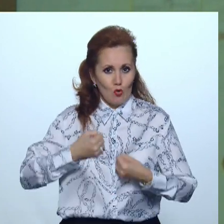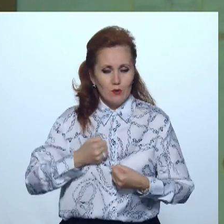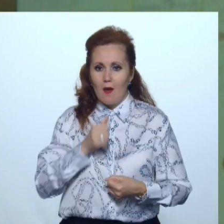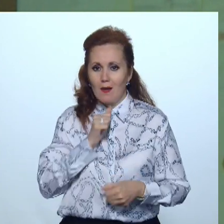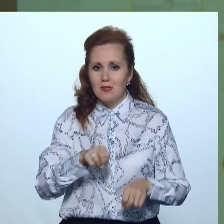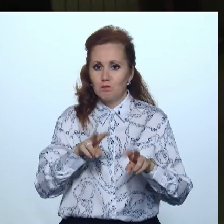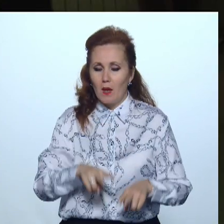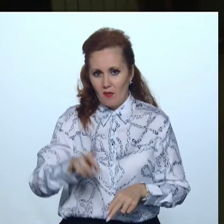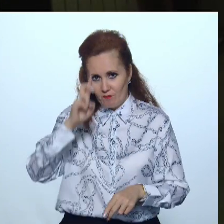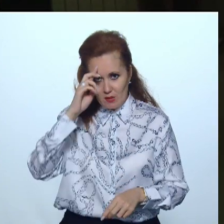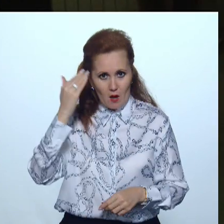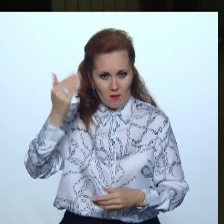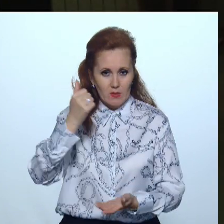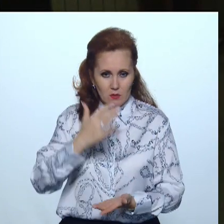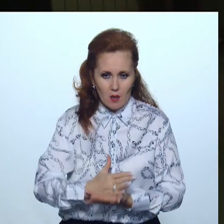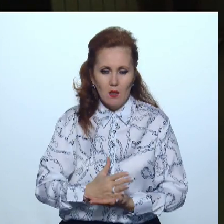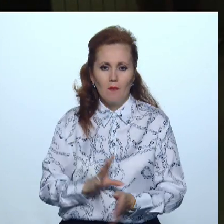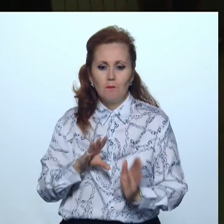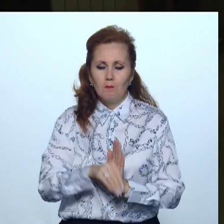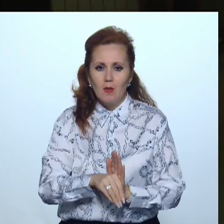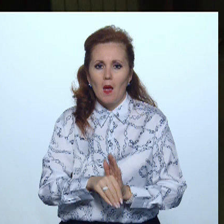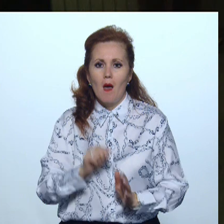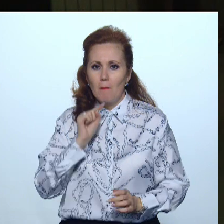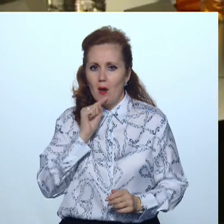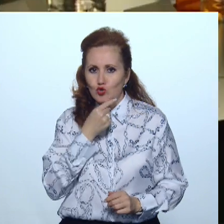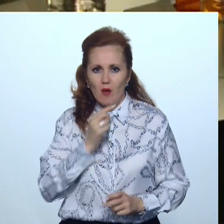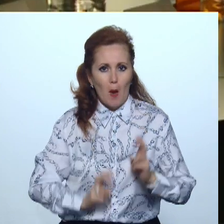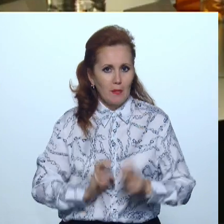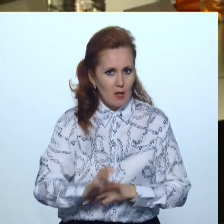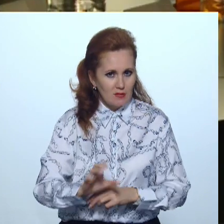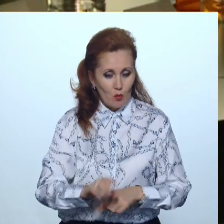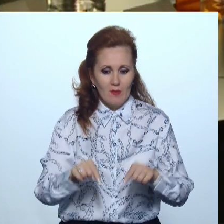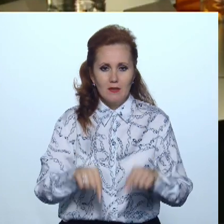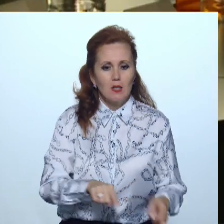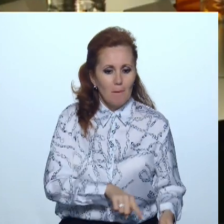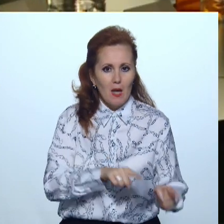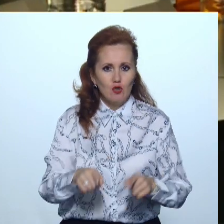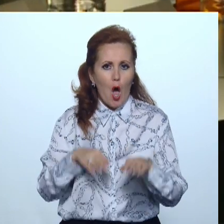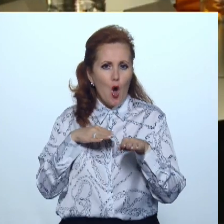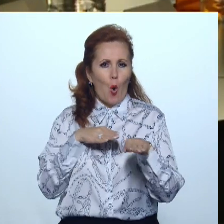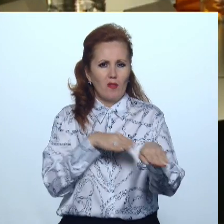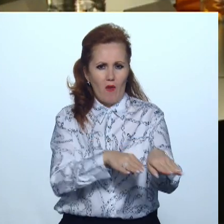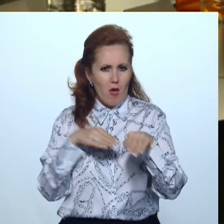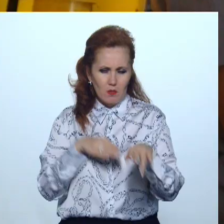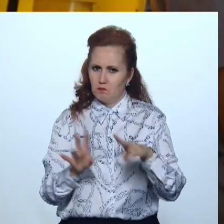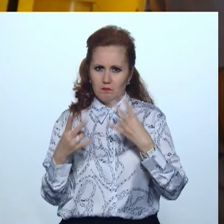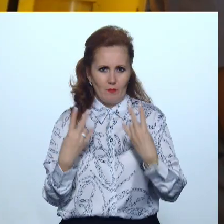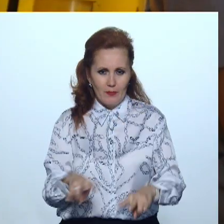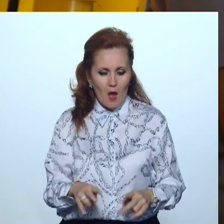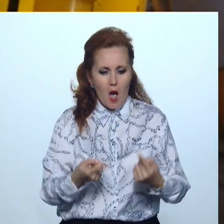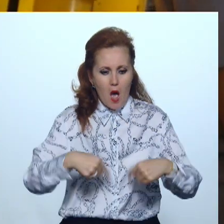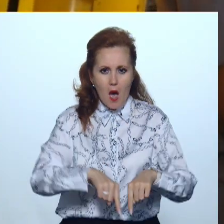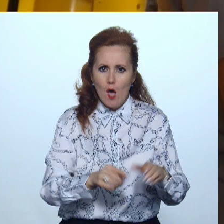Федерального центра компетенции на предприятии внедрили принципы бережливого производства. Например, здесь перешли с конвейерного на так называемое